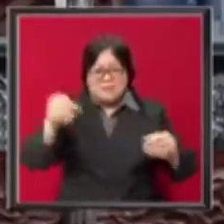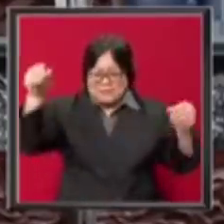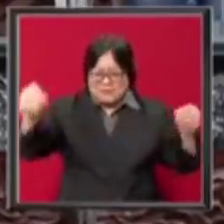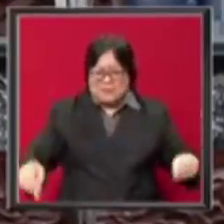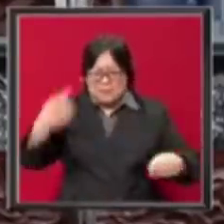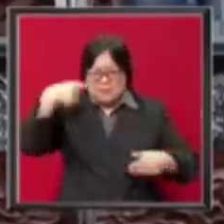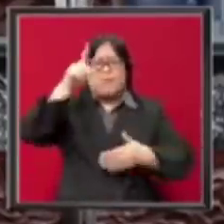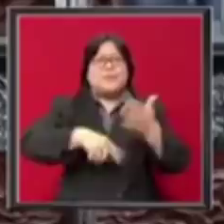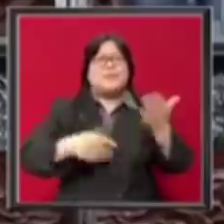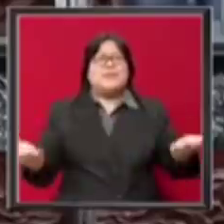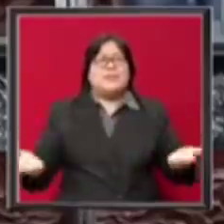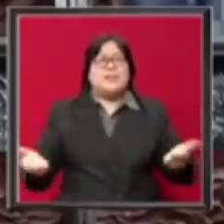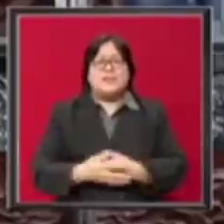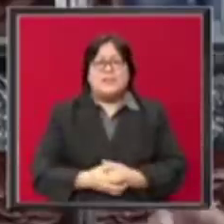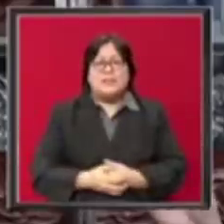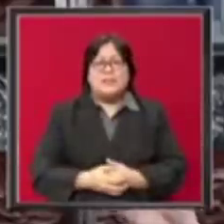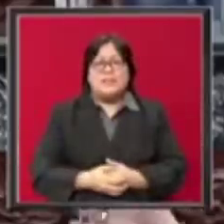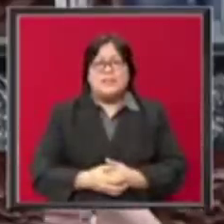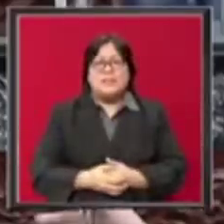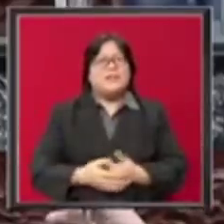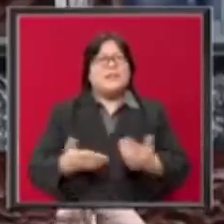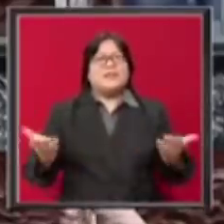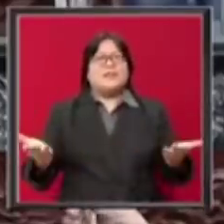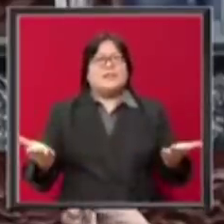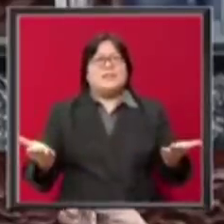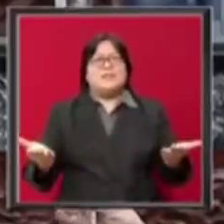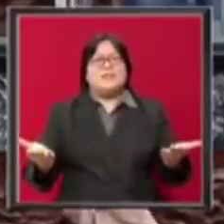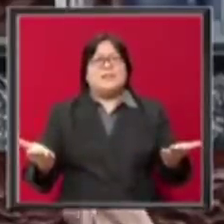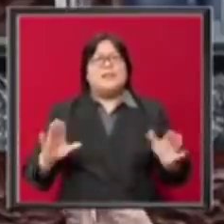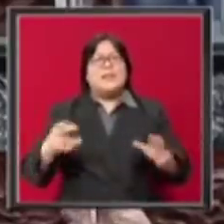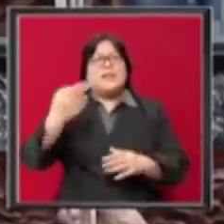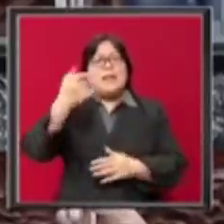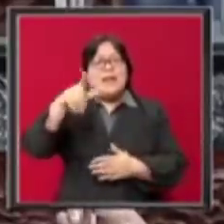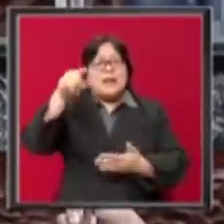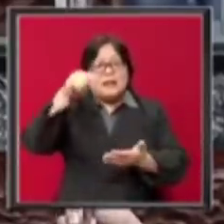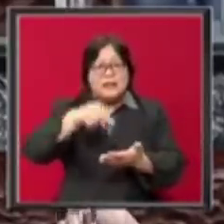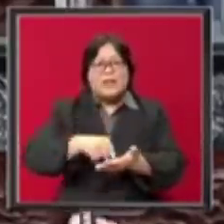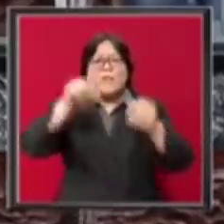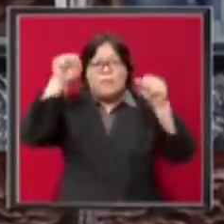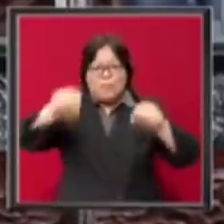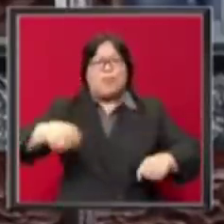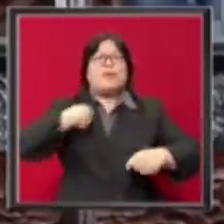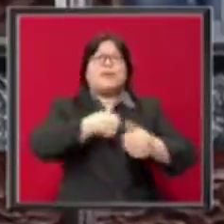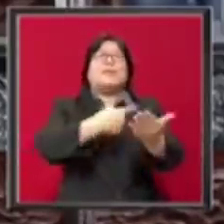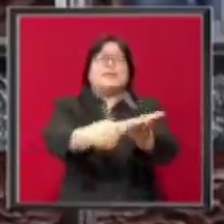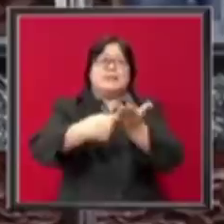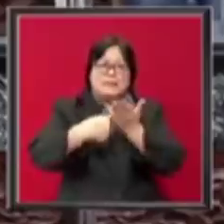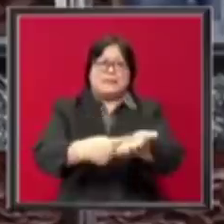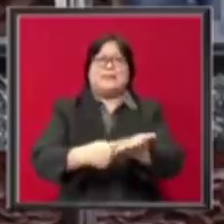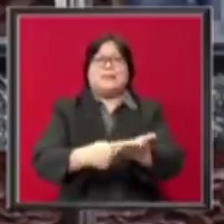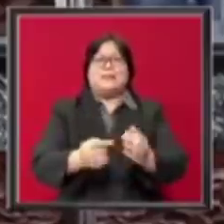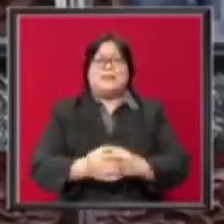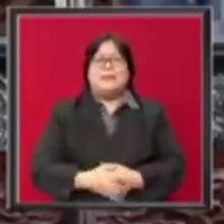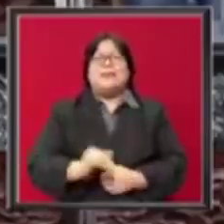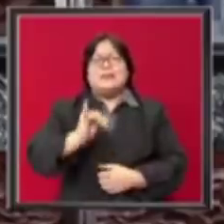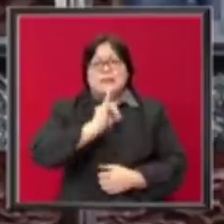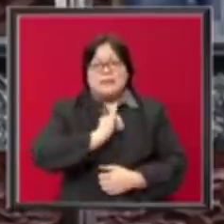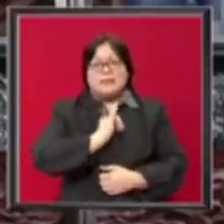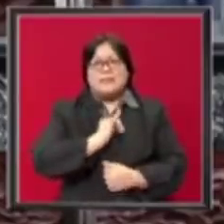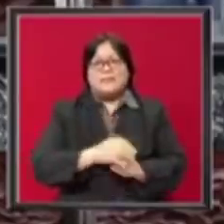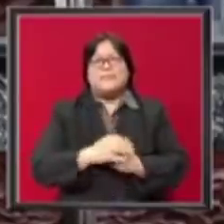apa ni? Ya. Jadi hal-hal sedemikian boleh kita bahaskan. Ya.